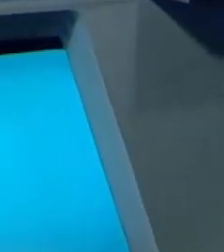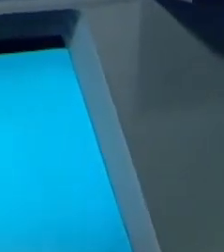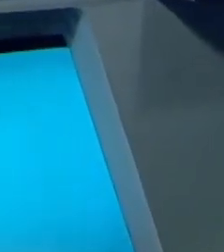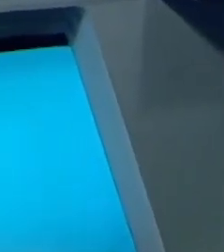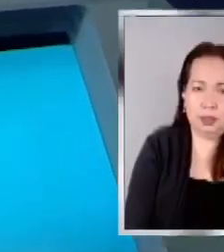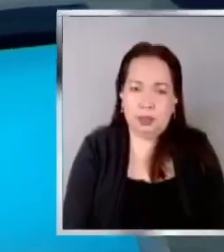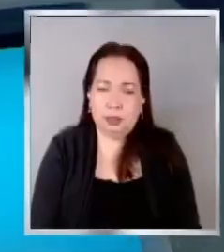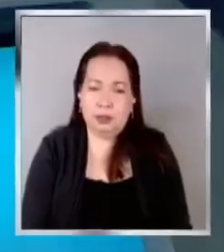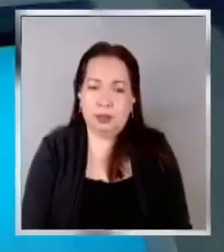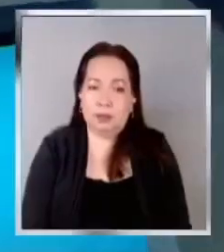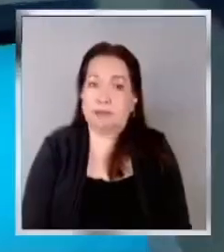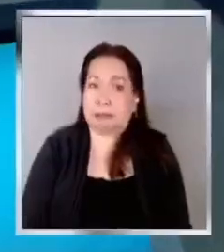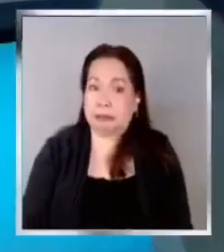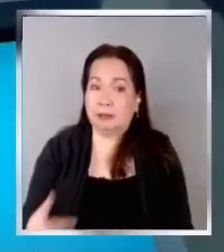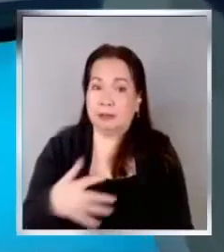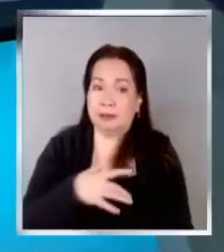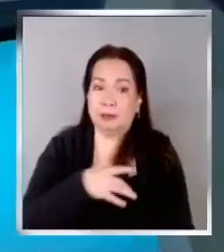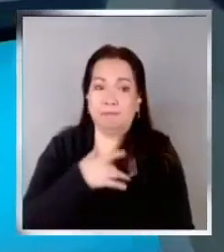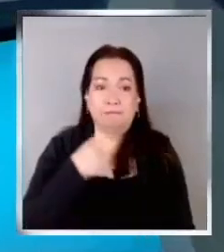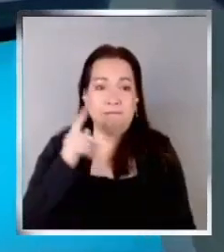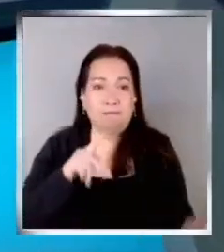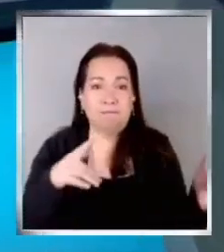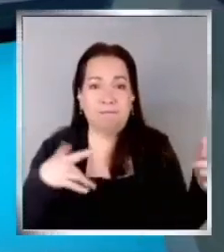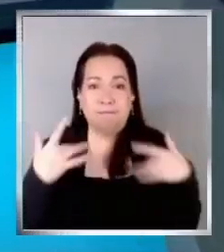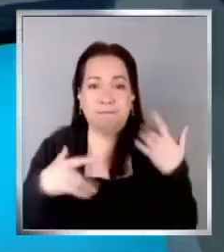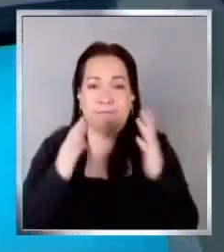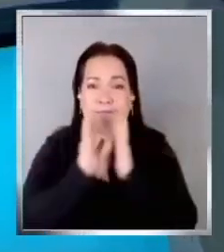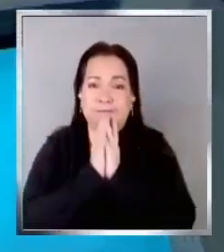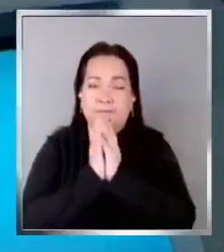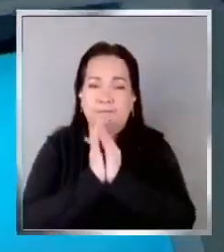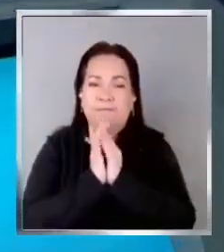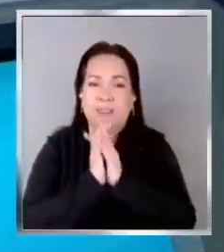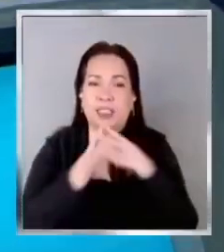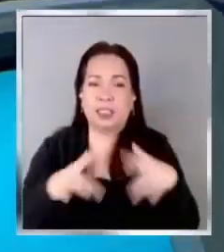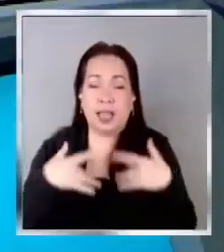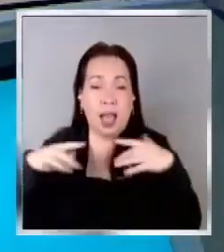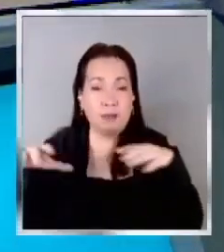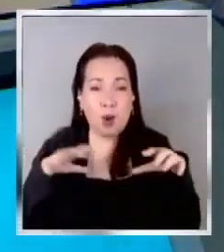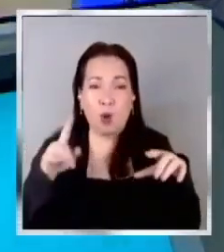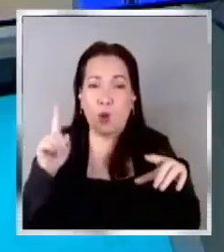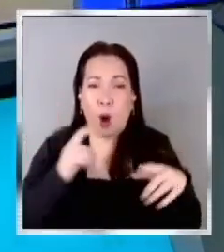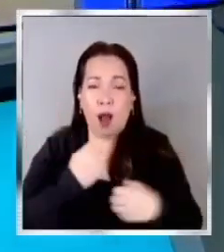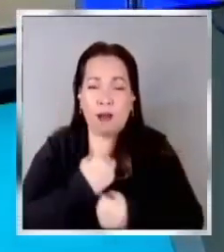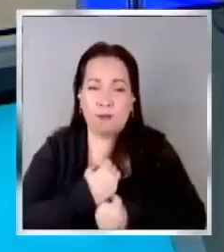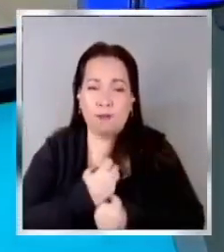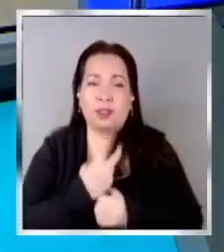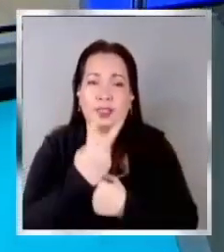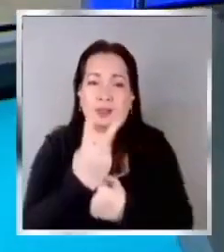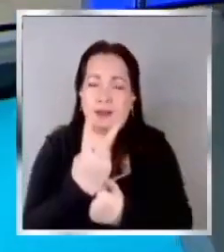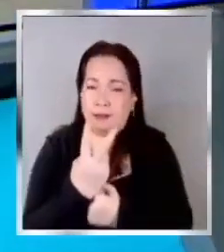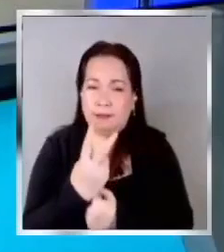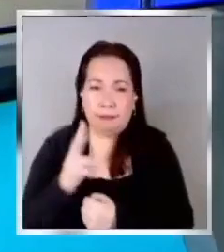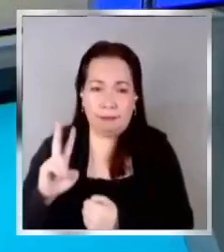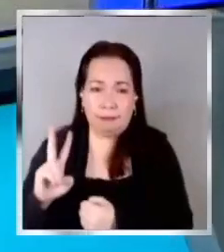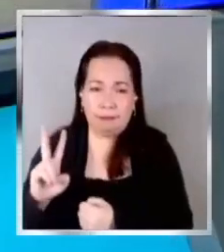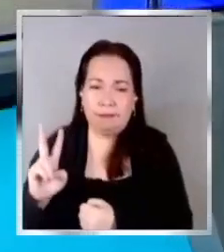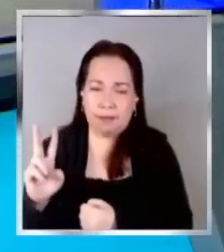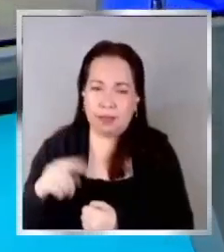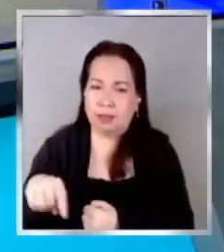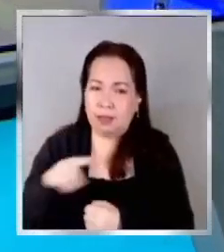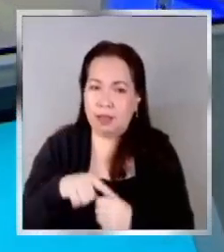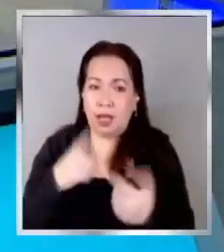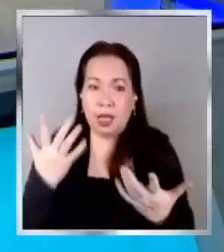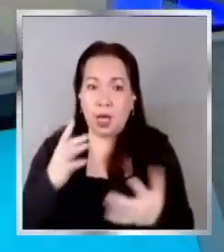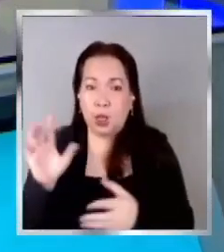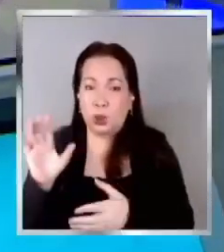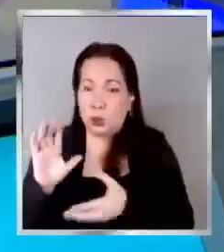Damang-dama na ang pananabik ng fans sa much-awaited live-action adaptation ng Voltes 5 Legacy. Sa magkahiwalay na event sa Zamboanga at